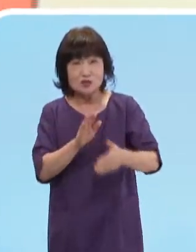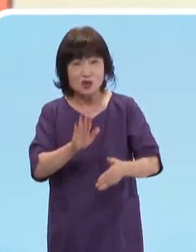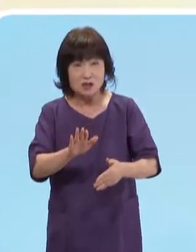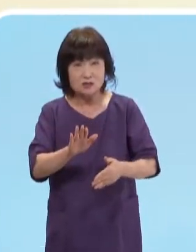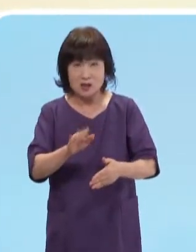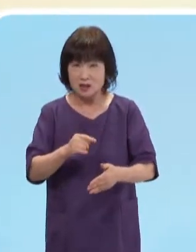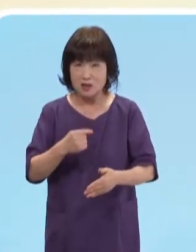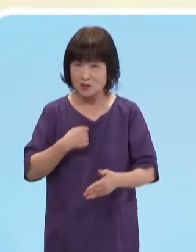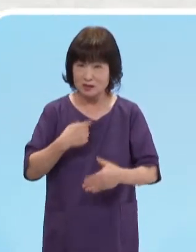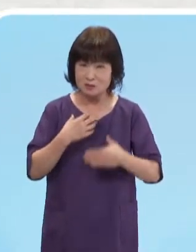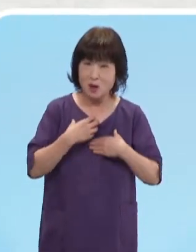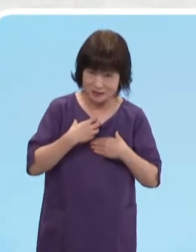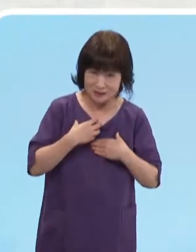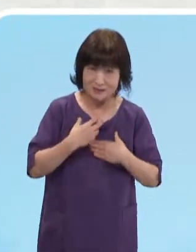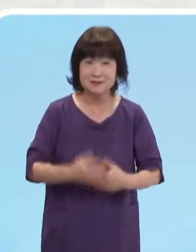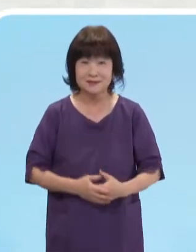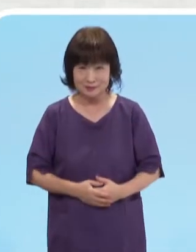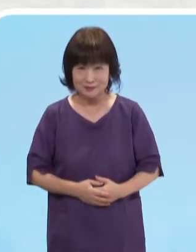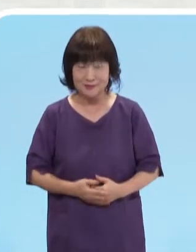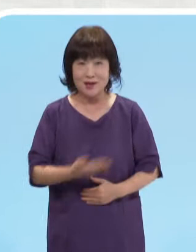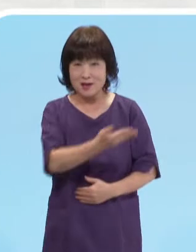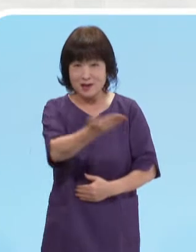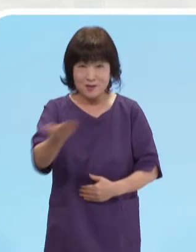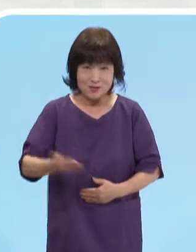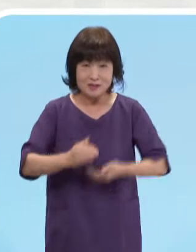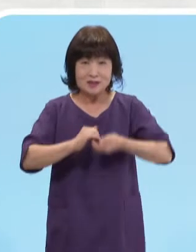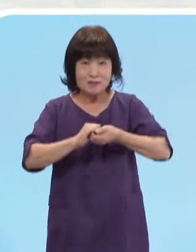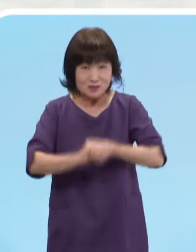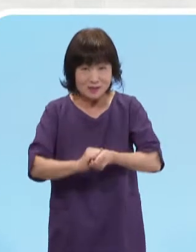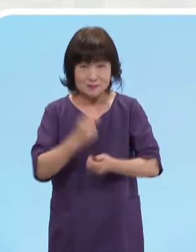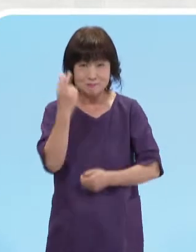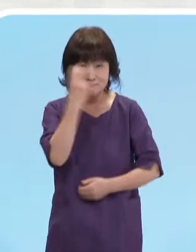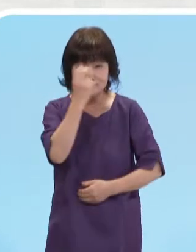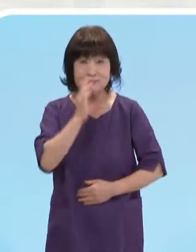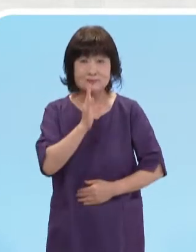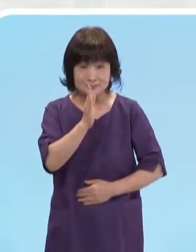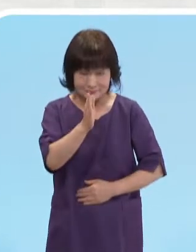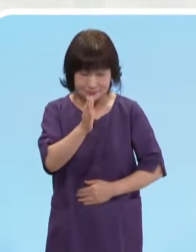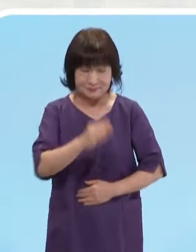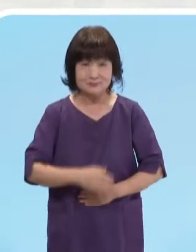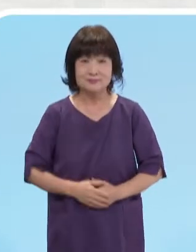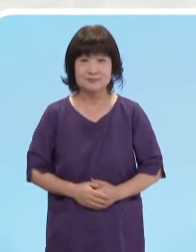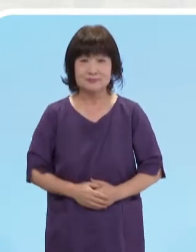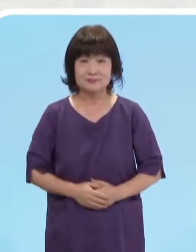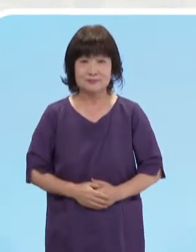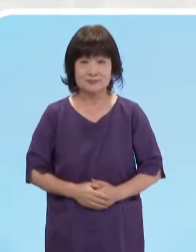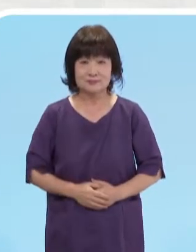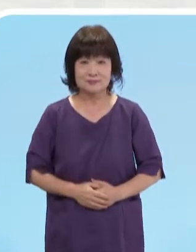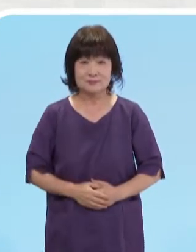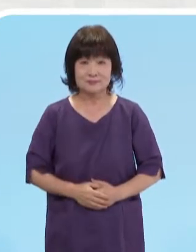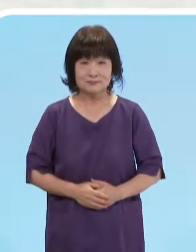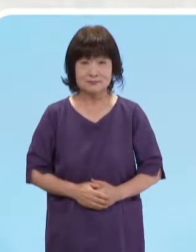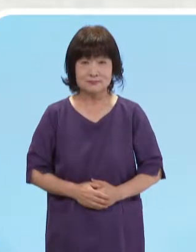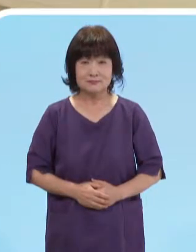ないよ。 皆さんもぜひチェックしてみてください。